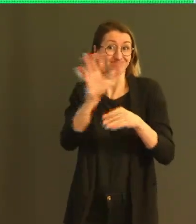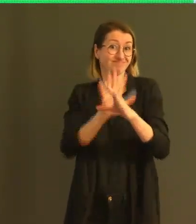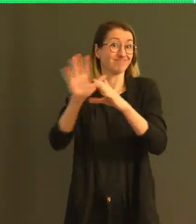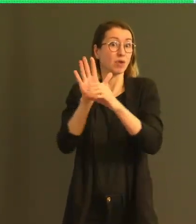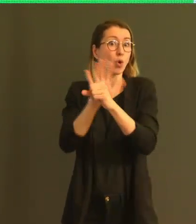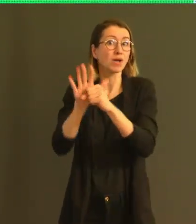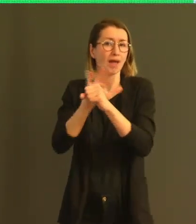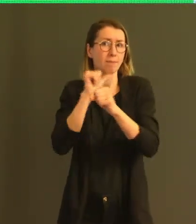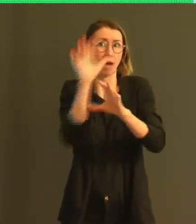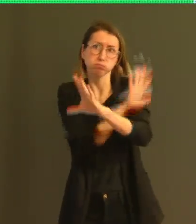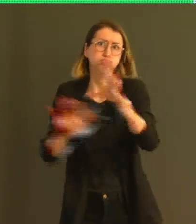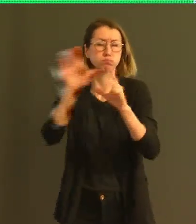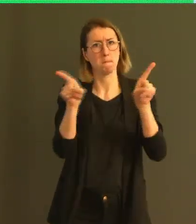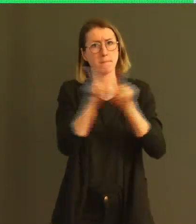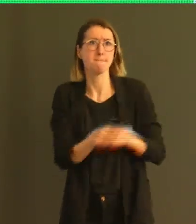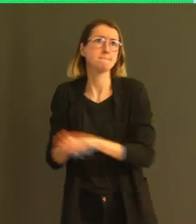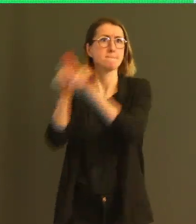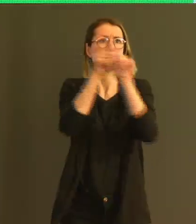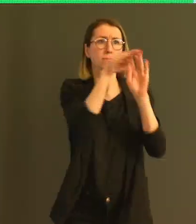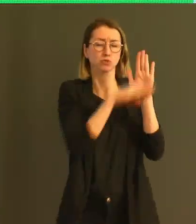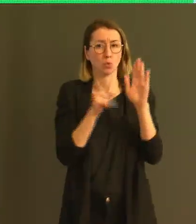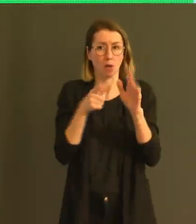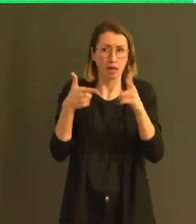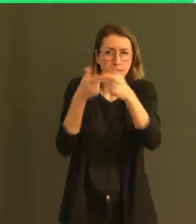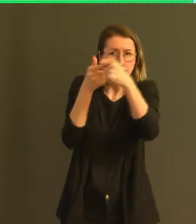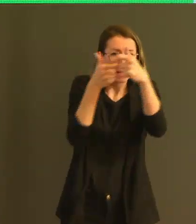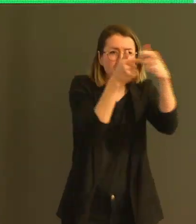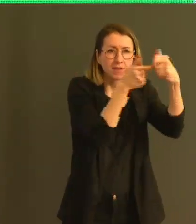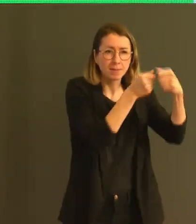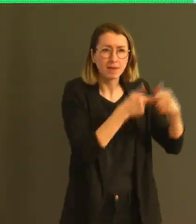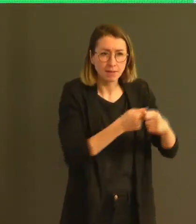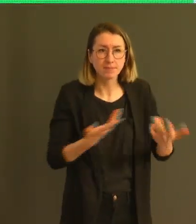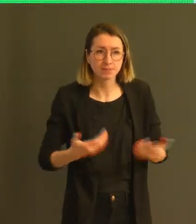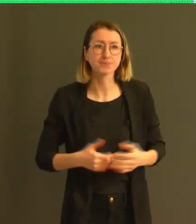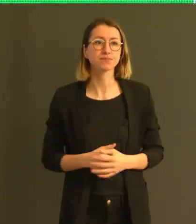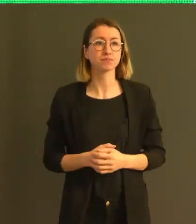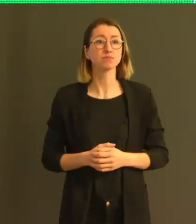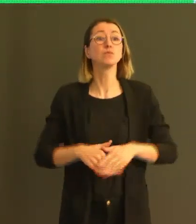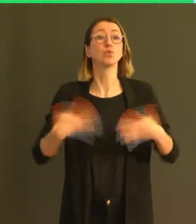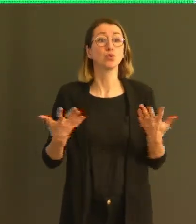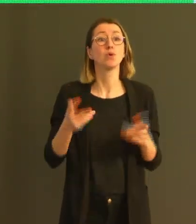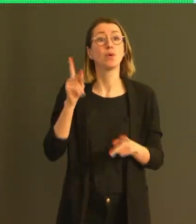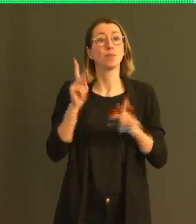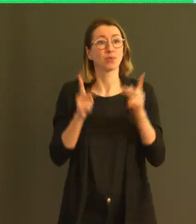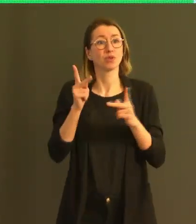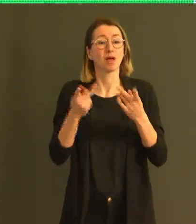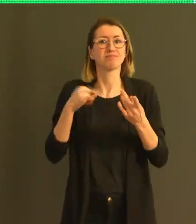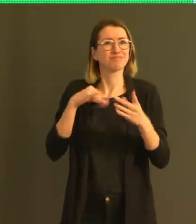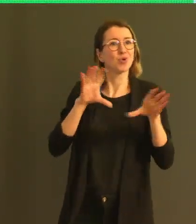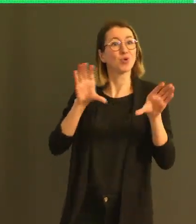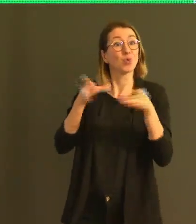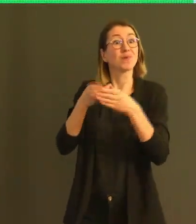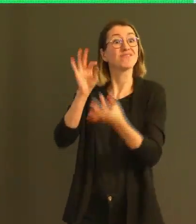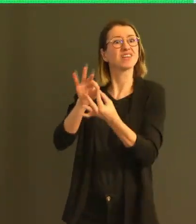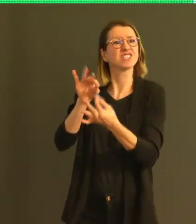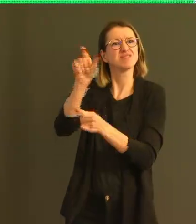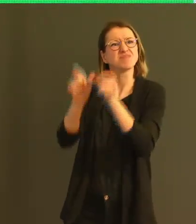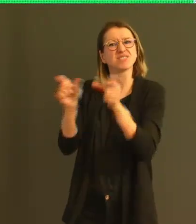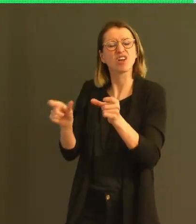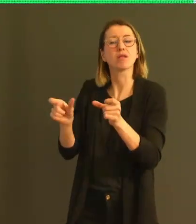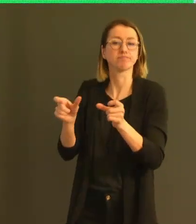ray accentuée c'est la seule possibilité actuelle si le suivi par le testing et d'autre part par le suivi des contacts